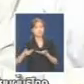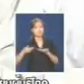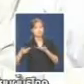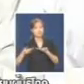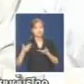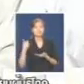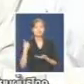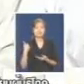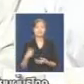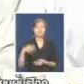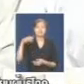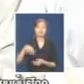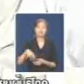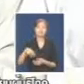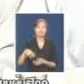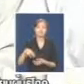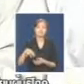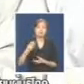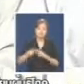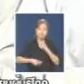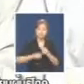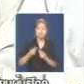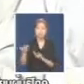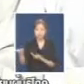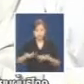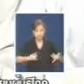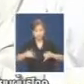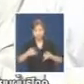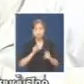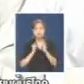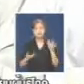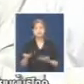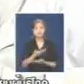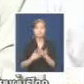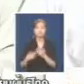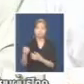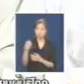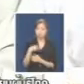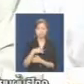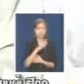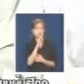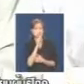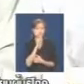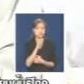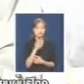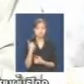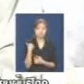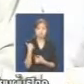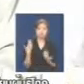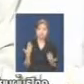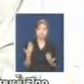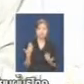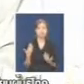ไม่มีคนนะครับให้ไหมค่ะนะครับก็มีการเผยหารือกันก็ไม่ว่าไงบ้างคะหมดแล้วมันตีมันใหญ่เท่าที่รับทราบ